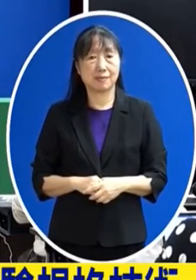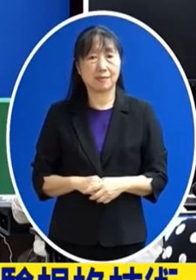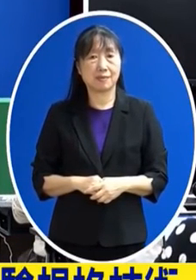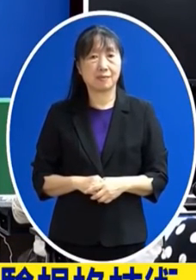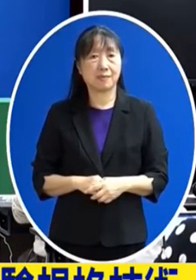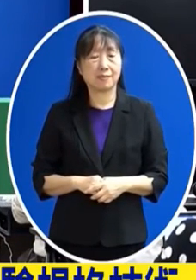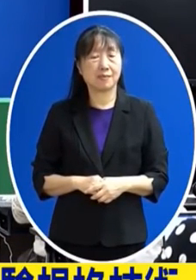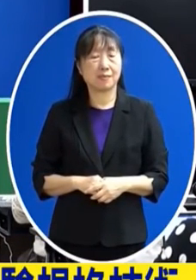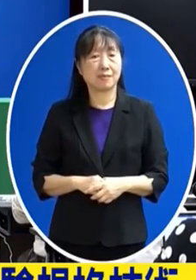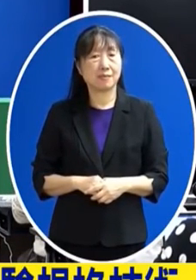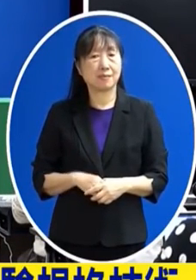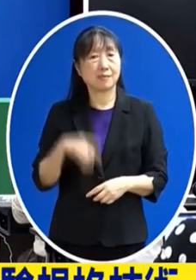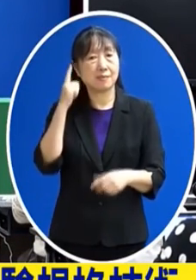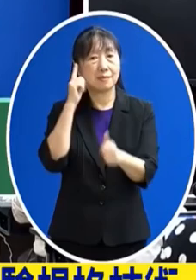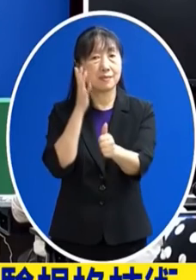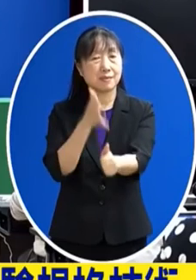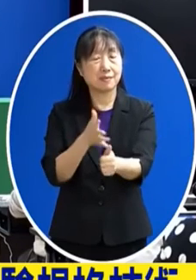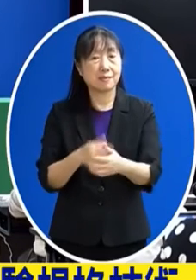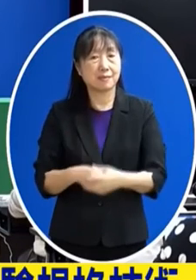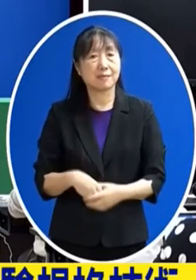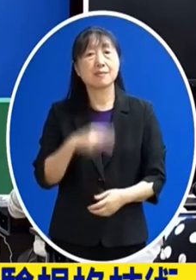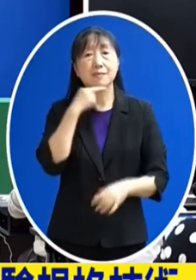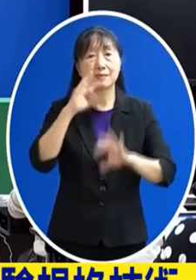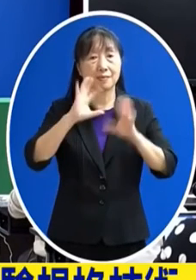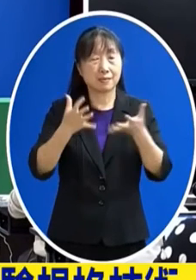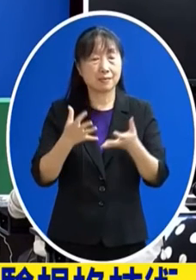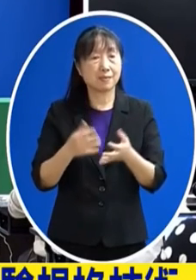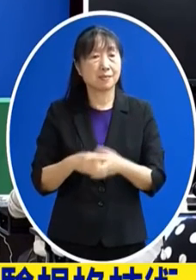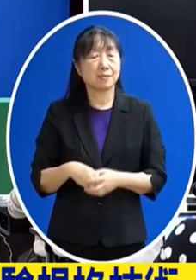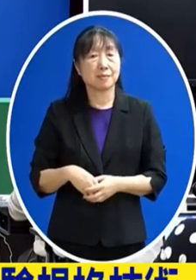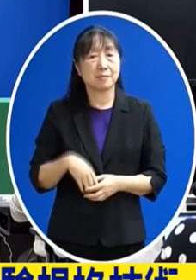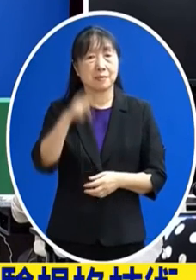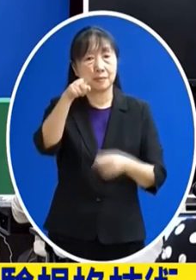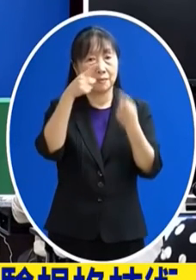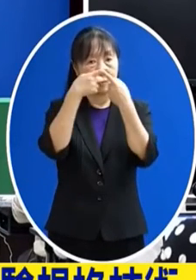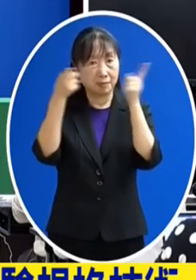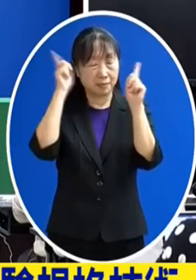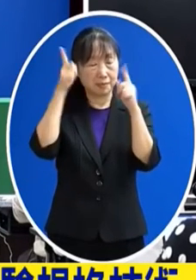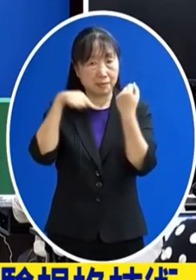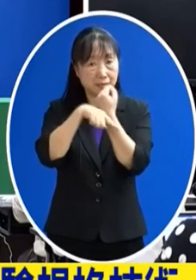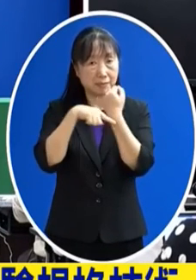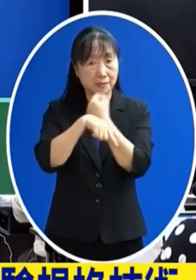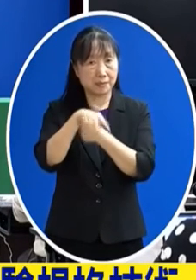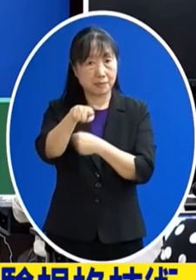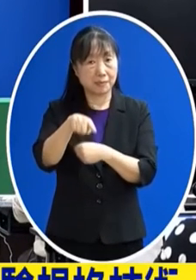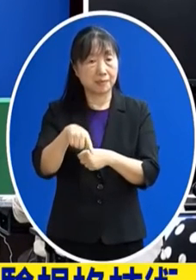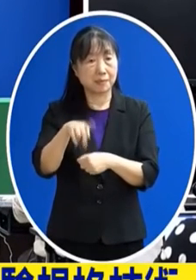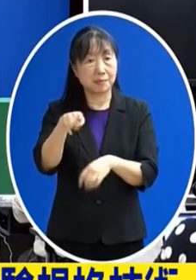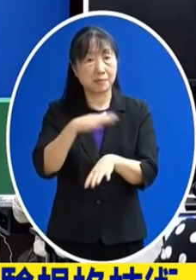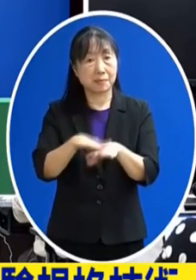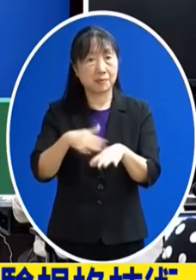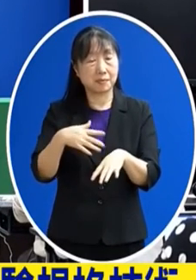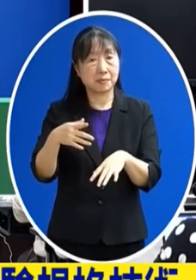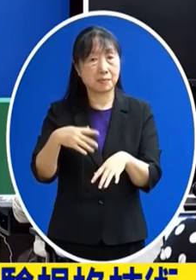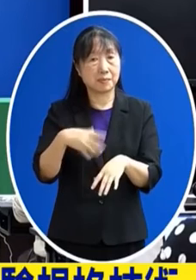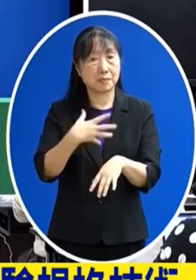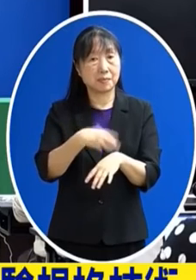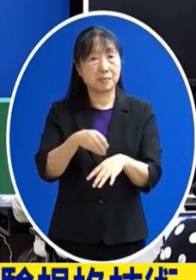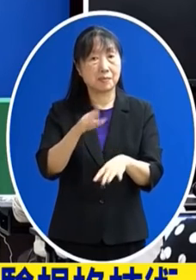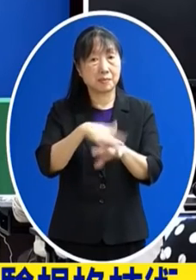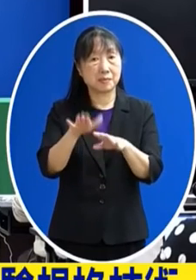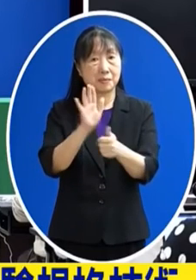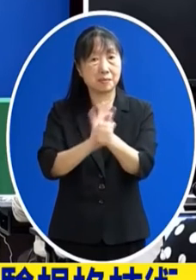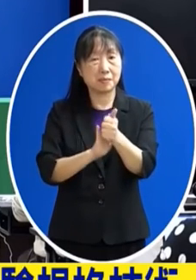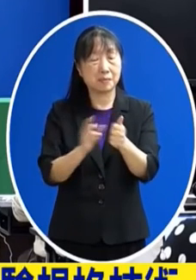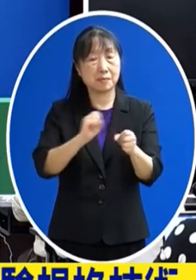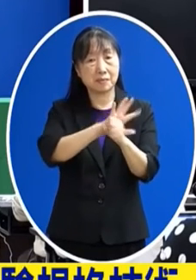部长好，不好意思，想再提问一下，关于那个英国提赛德大学研究有指出说，血型会影响到新冠病毒感染的重